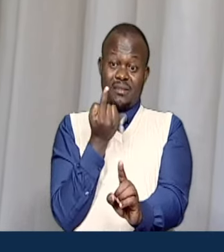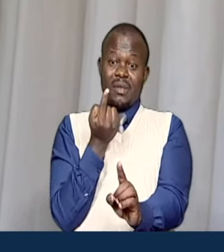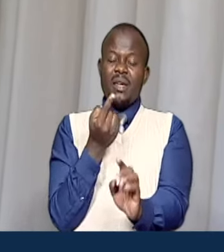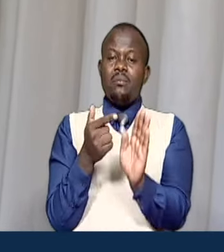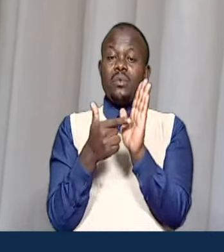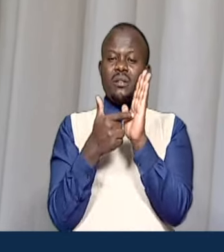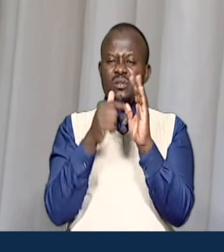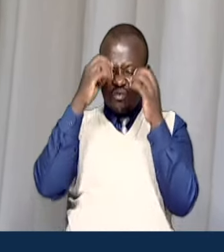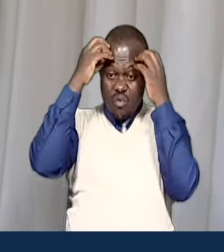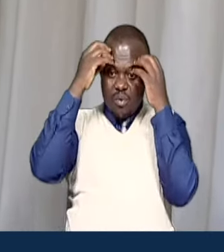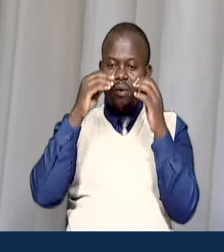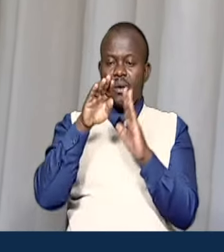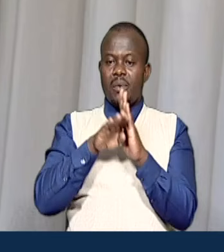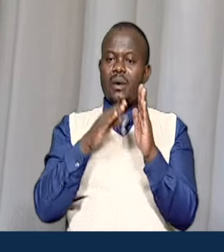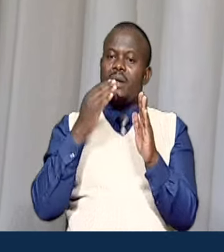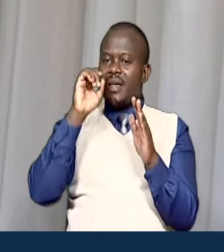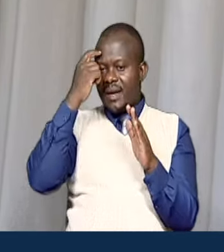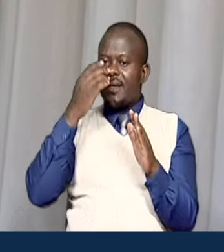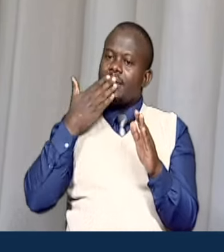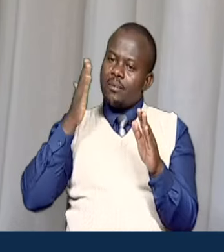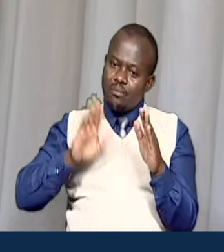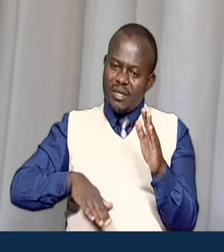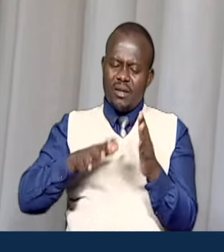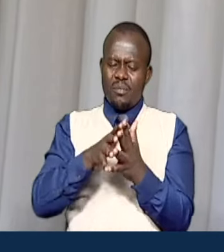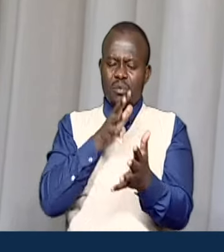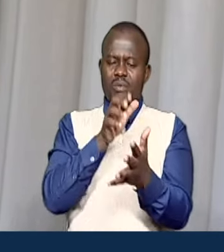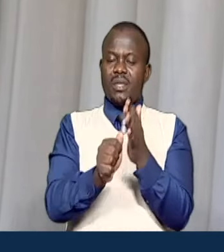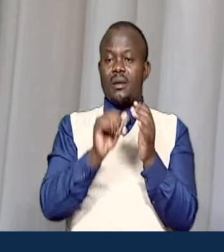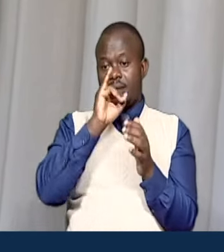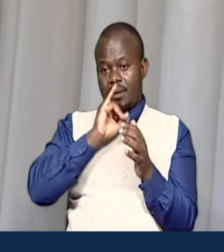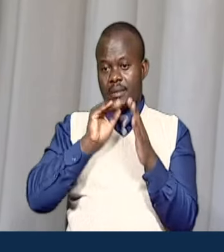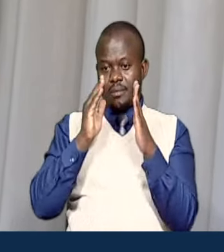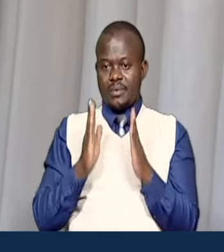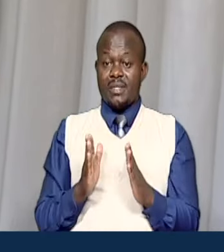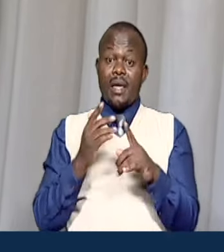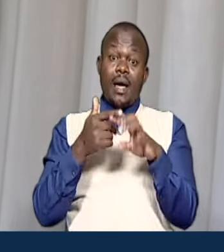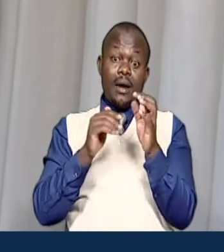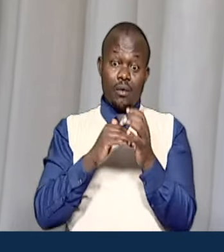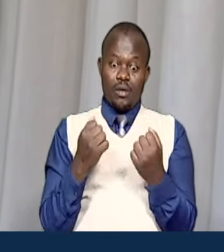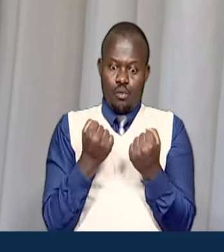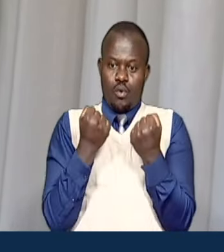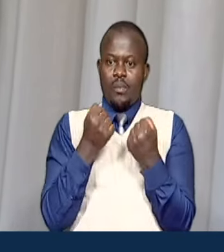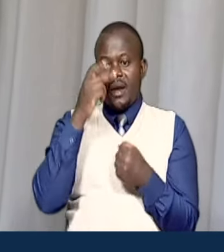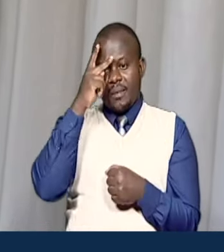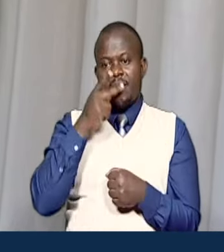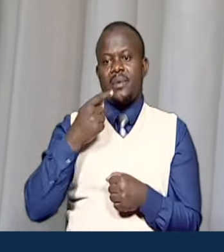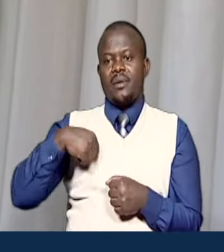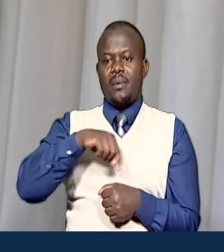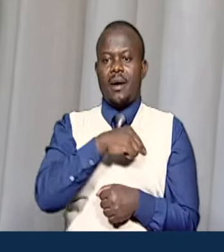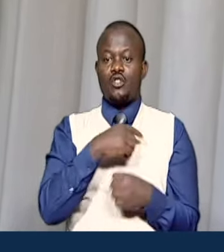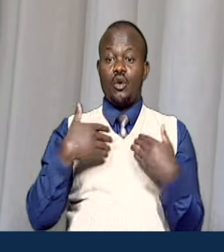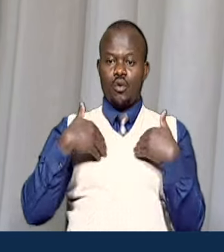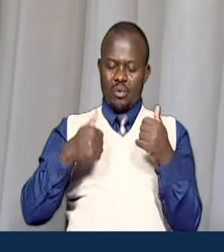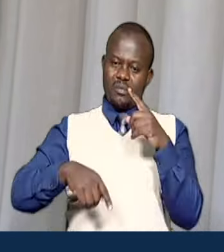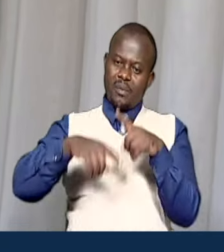bugome bwa gahunda ya Leta mbi bwo gutsemba Abatutsi. Ariko nimukomere babyeyi bacu, ubuzima